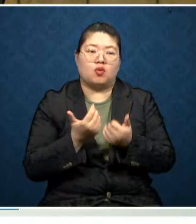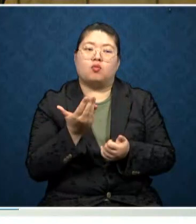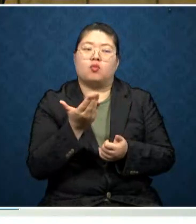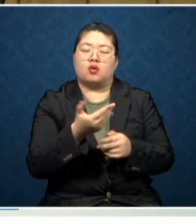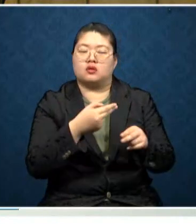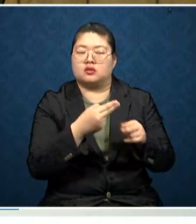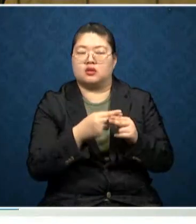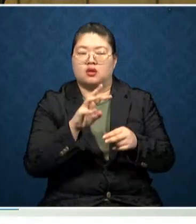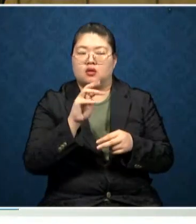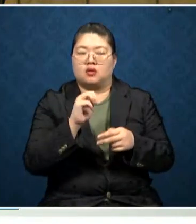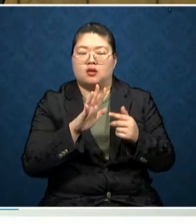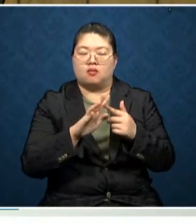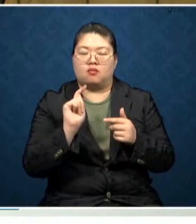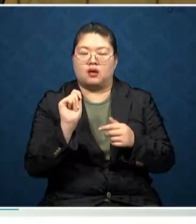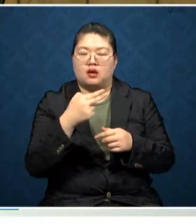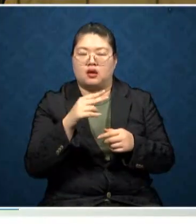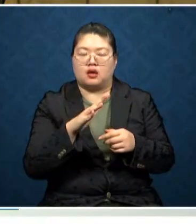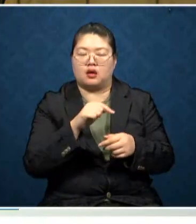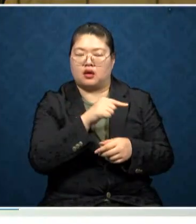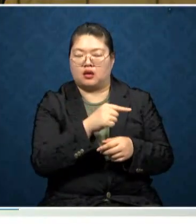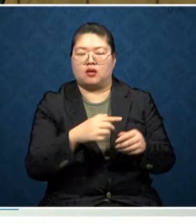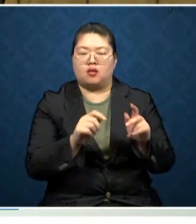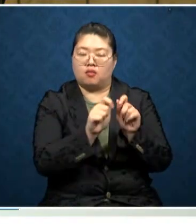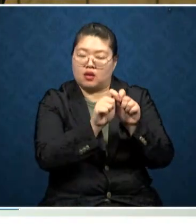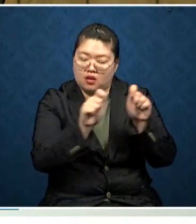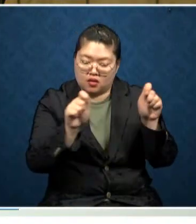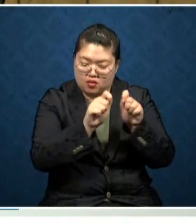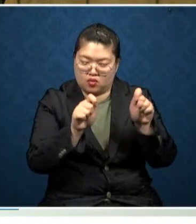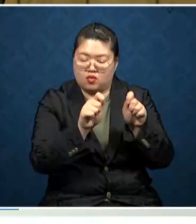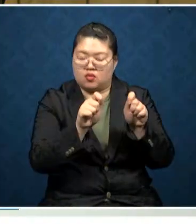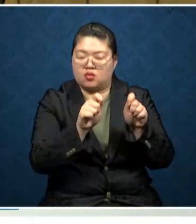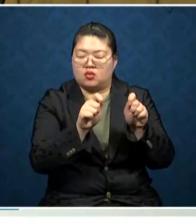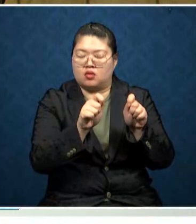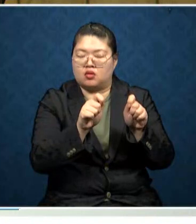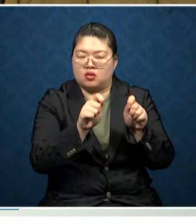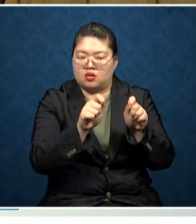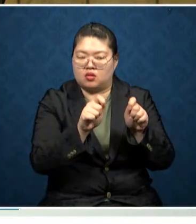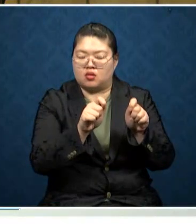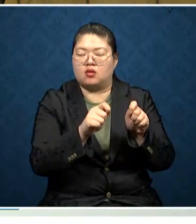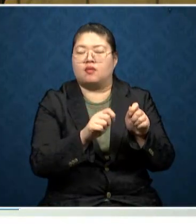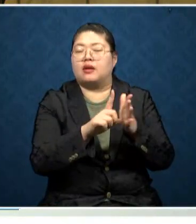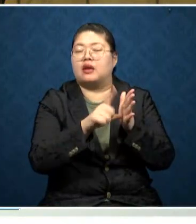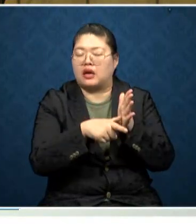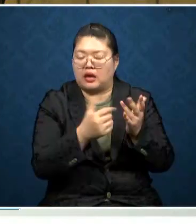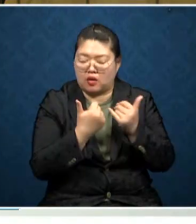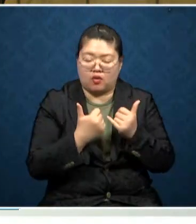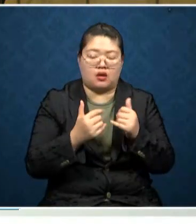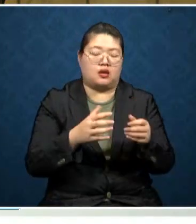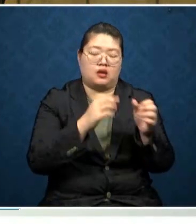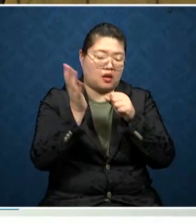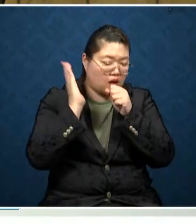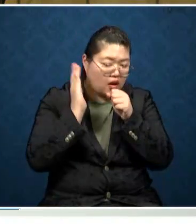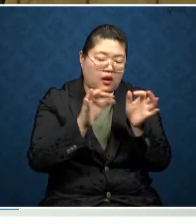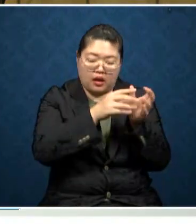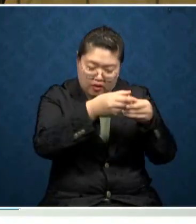มาคะพ้าเจริญอนุกรรมาธิการและเลขานุการเป็นผู้นำเสนอในรายละเอียดของรายงาน